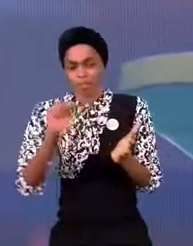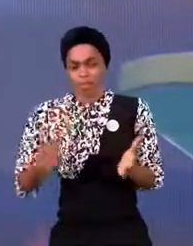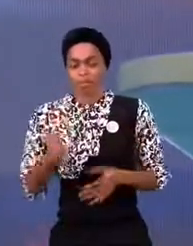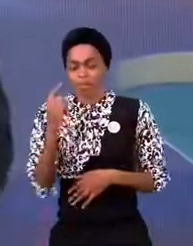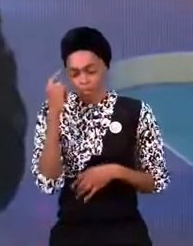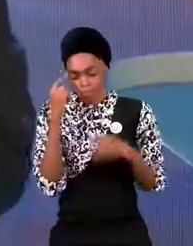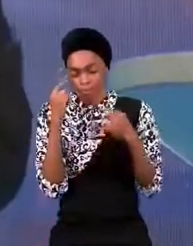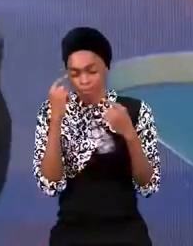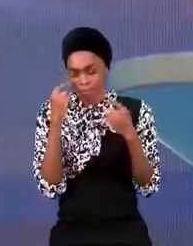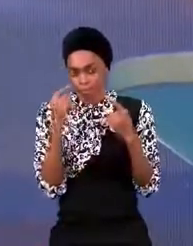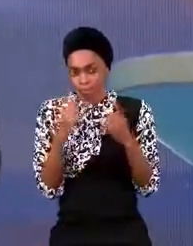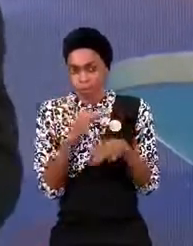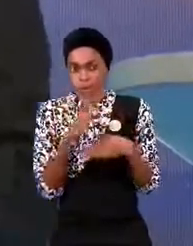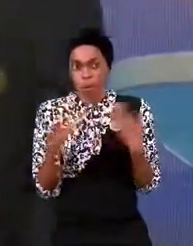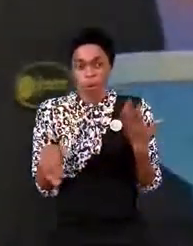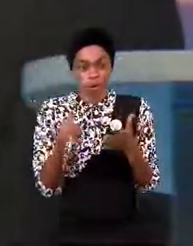ans, 30 ans,